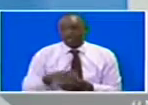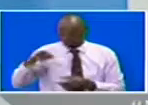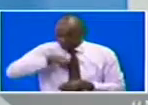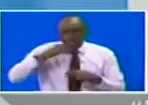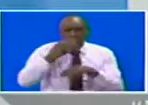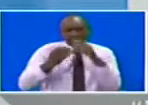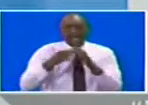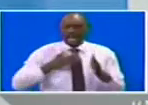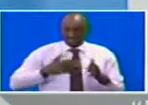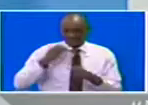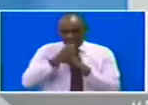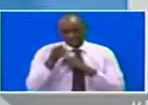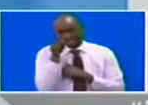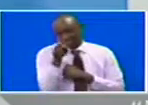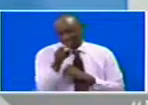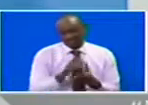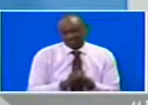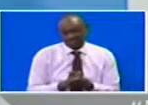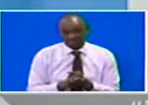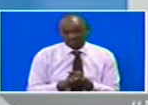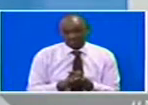Tujenge inchi yetu